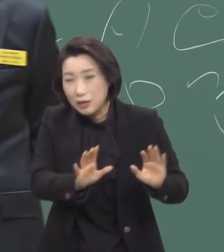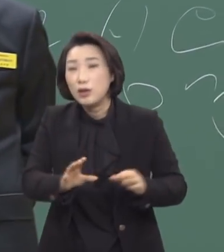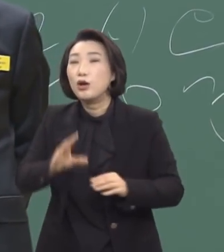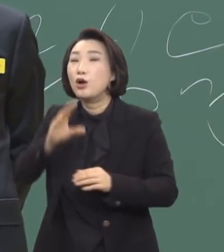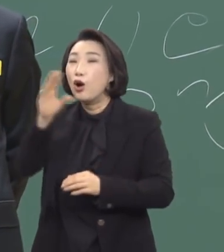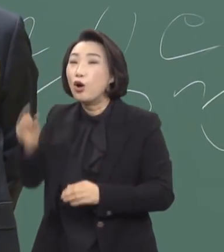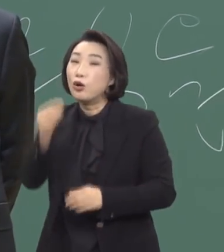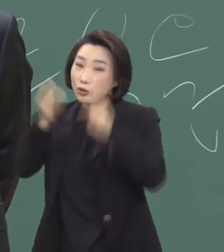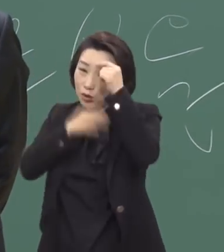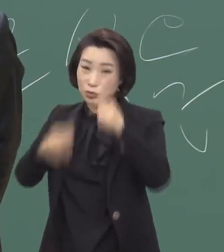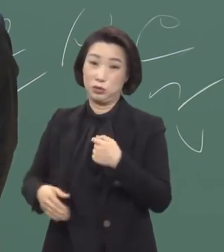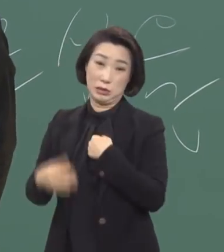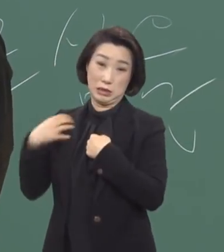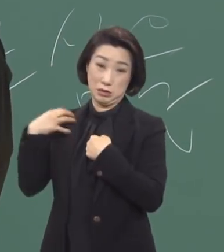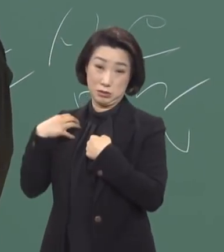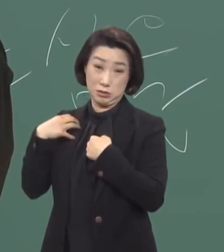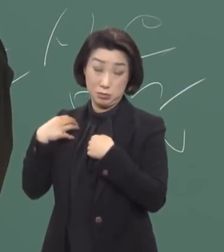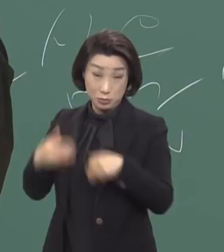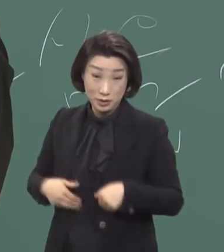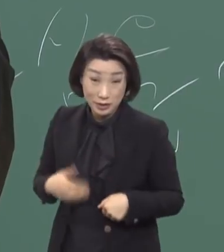성도가 돼야 된다니까.